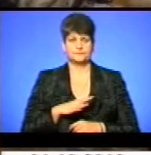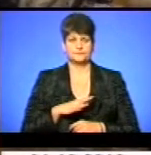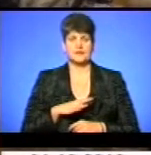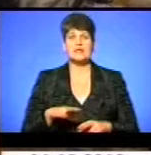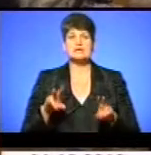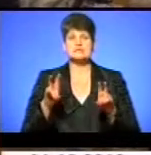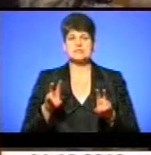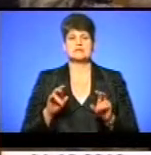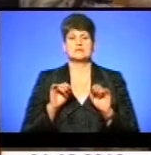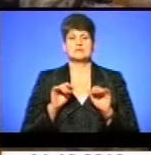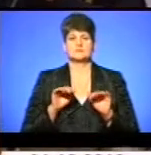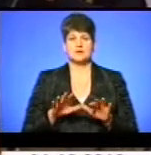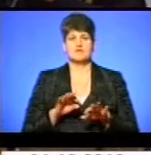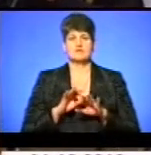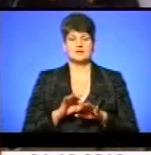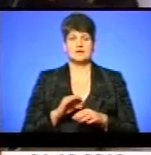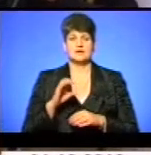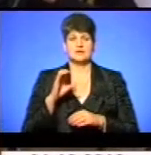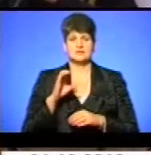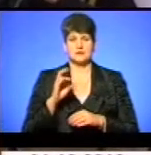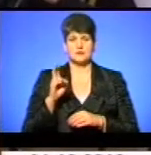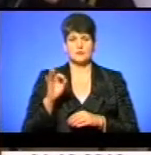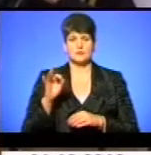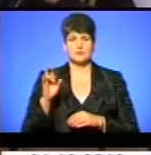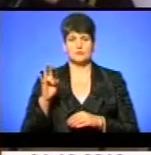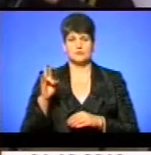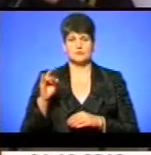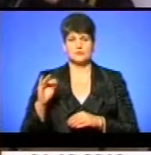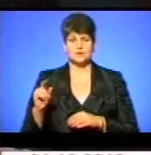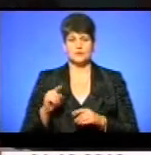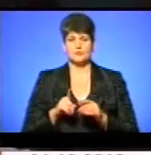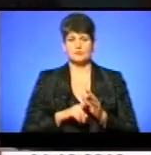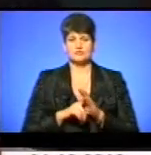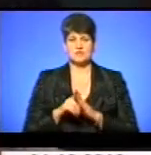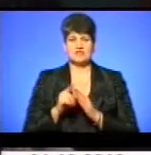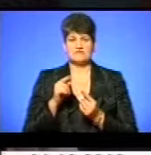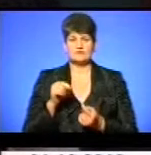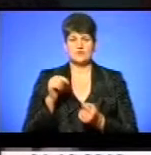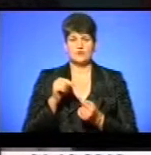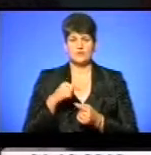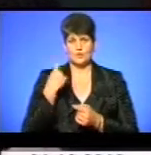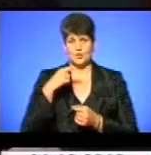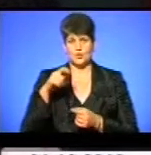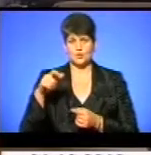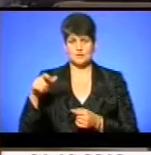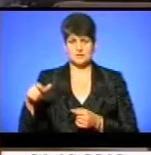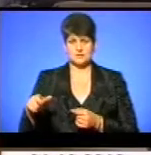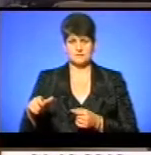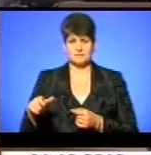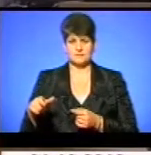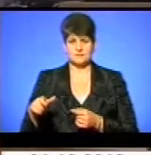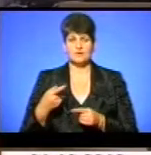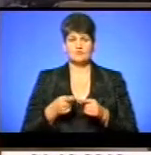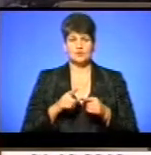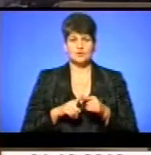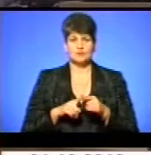Засідання у справі веде суддя Сергій Кунцьо. Його розпочали із встановлення осіб обвинувачених. Минулому судовому